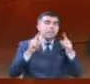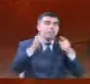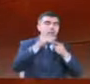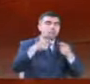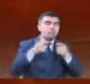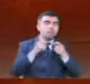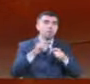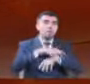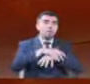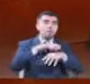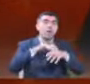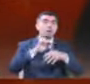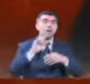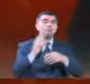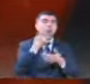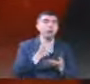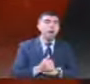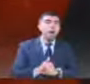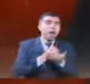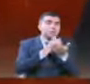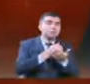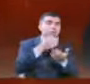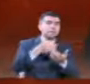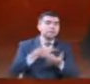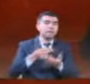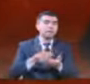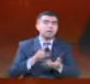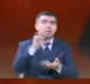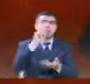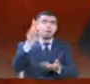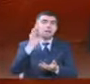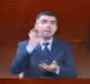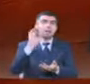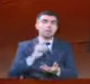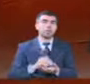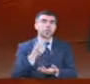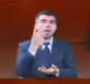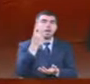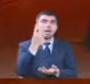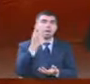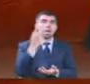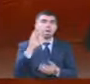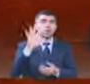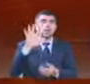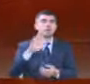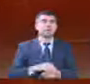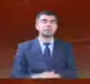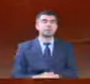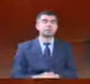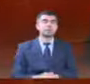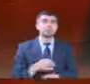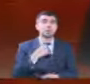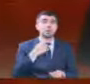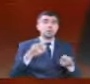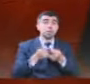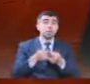المبادره الوطنيه للتنميه البشريه من طرف صاحب الجلاله في 2005. من هذاك الوقت